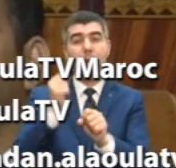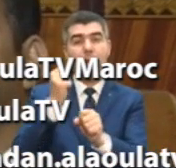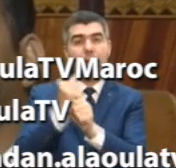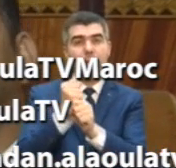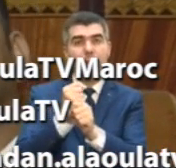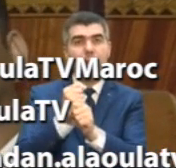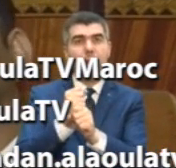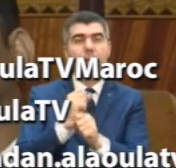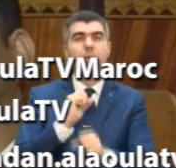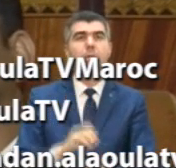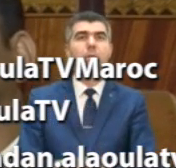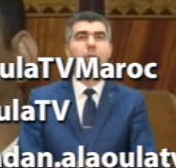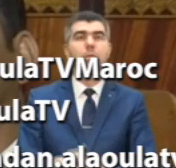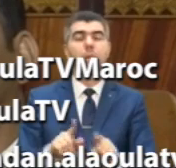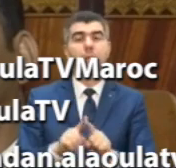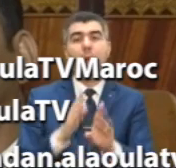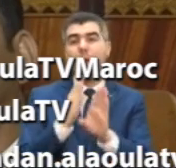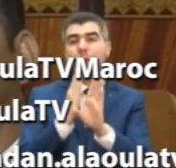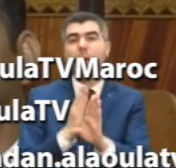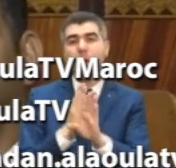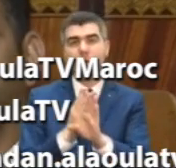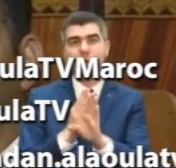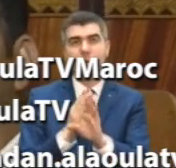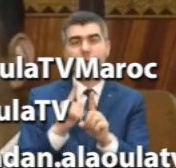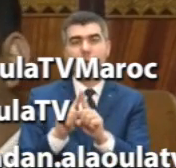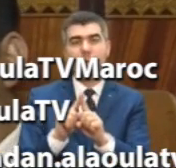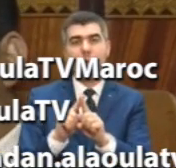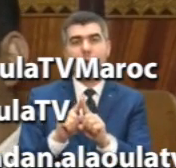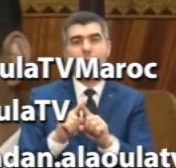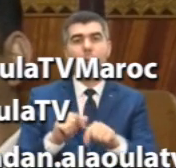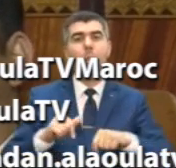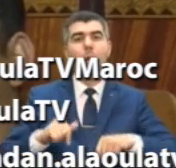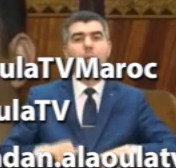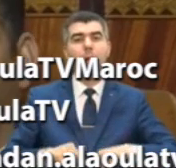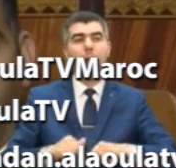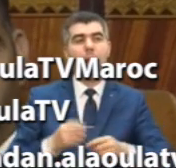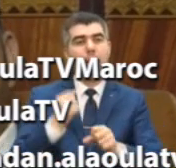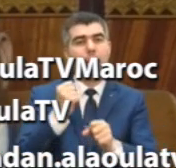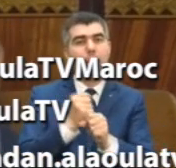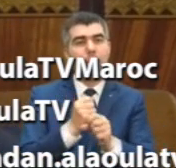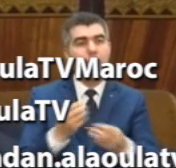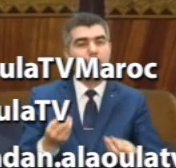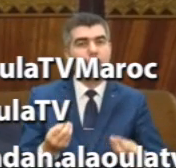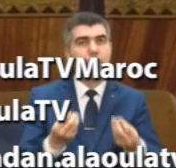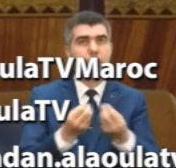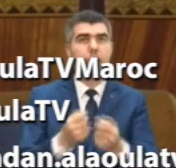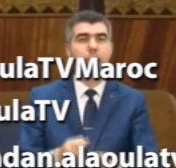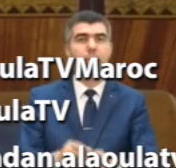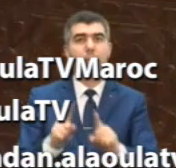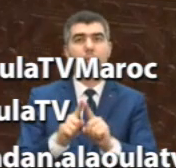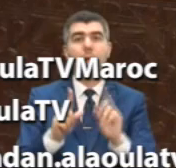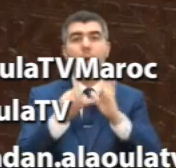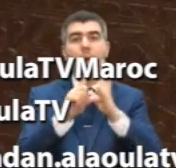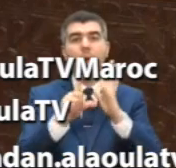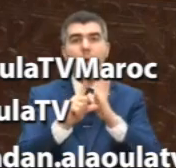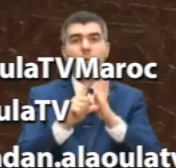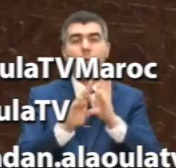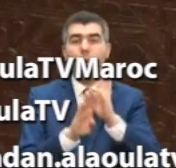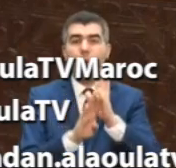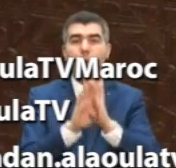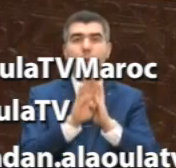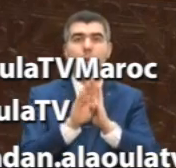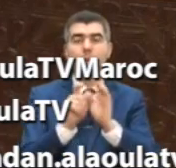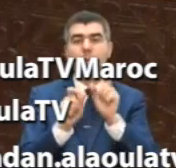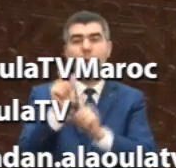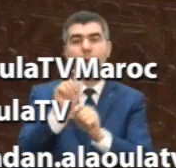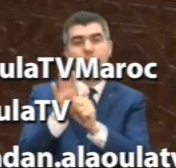وادوار رجال الحراسه بالادارات العموميه؟ الم يحل الوقت لضمان الحقوق المهضومه